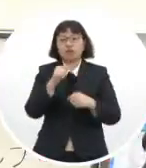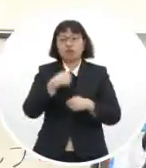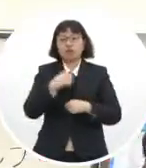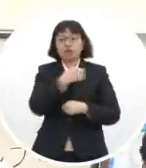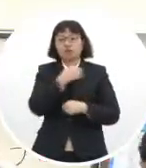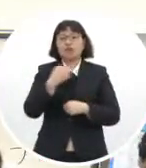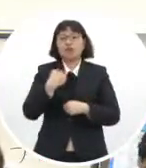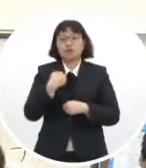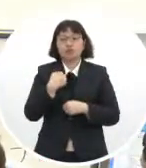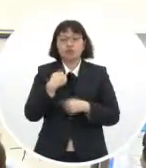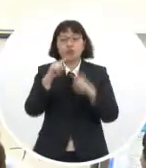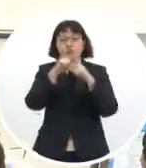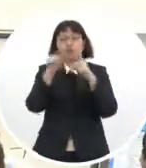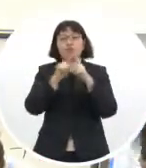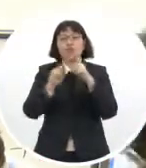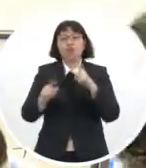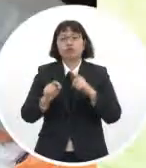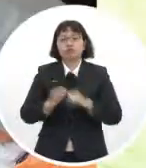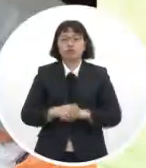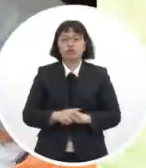だ。